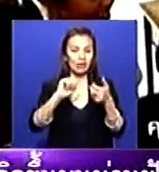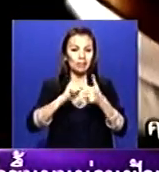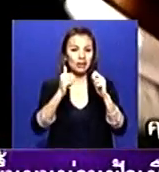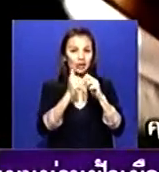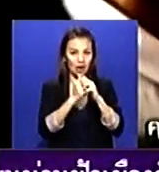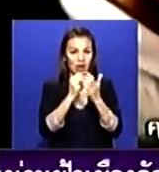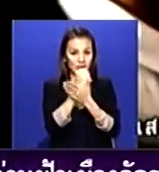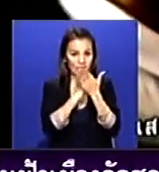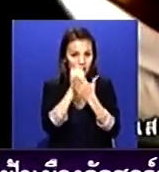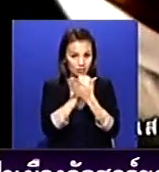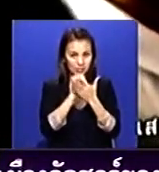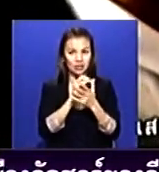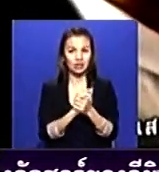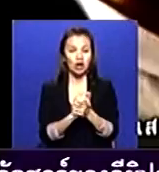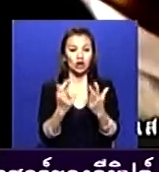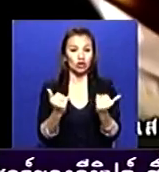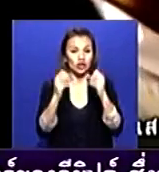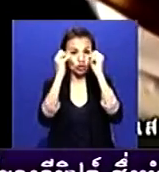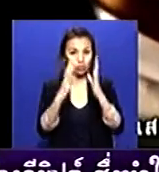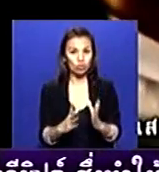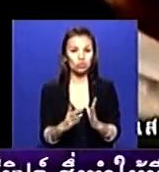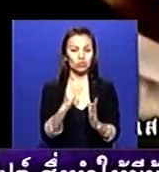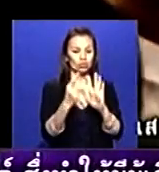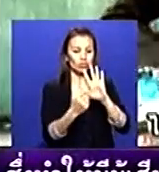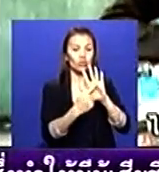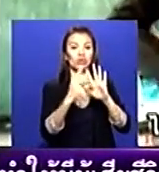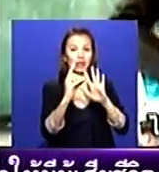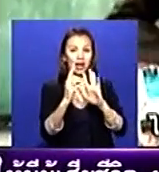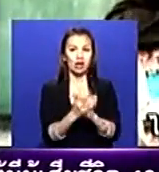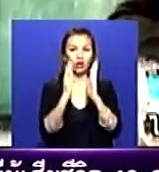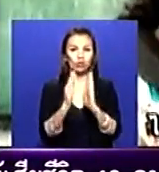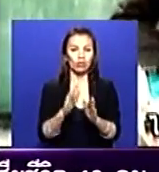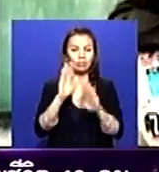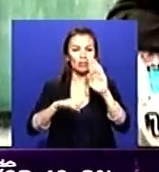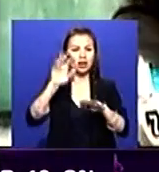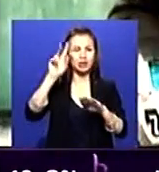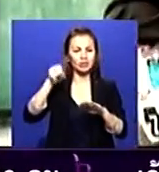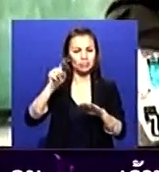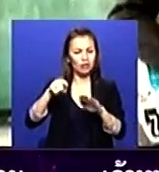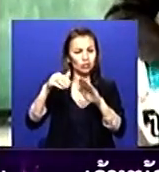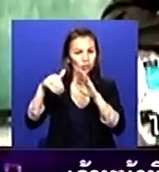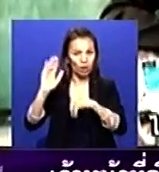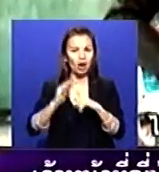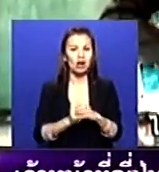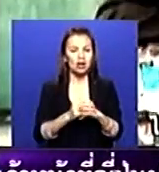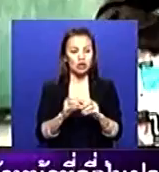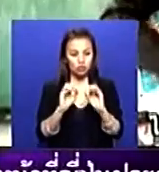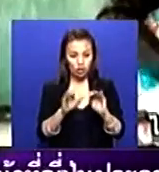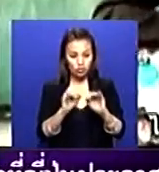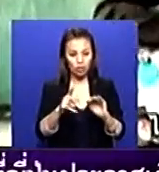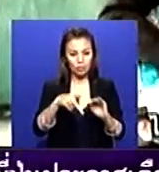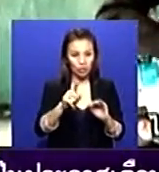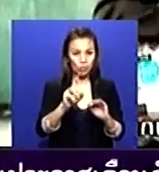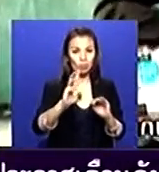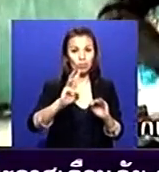เสี่ยงปัจจุบันมีครูแดซึ่งเป็นตำรวจกว่า 4,000 คนทำหน้าที่สอนเด็กนักเรียนกลุ่มเป้าหมายคือชั้นประถมศึกษาปีที่6